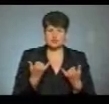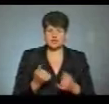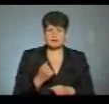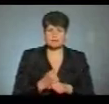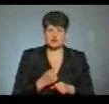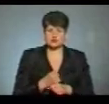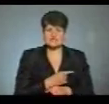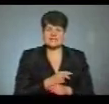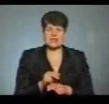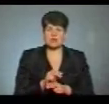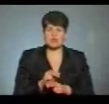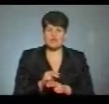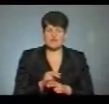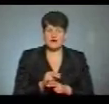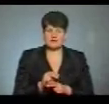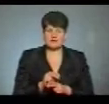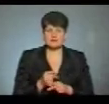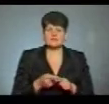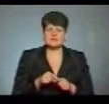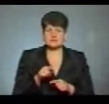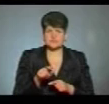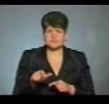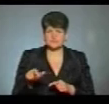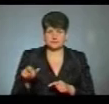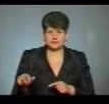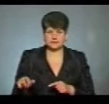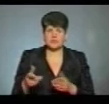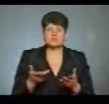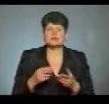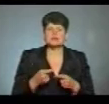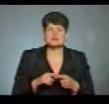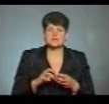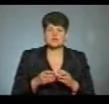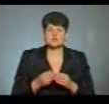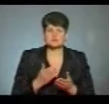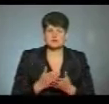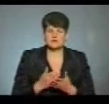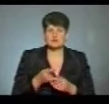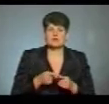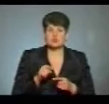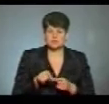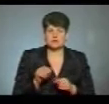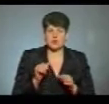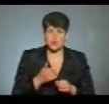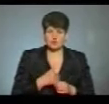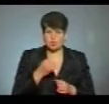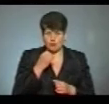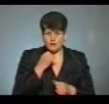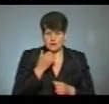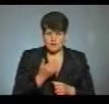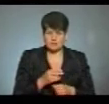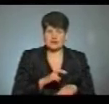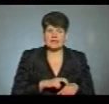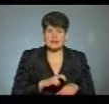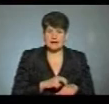працюють з лікуванням, над лікуванням цих пацієнтів. Про які це суми йдеться? І тут я в цьому контексті хочу подякувати